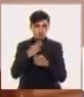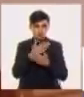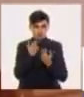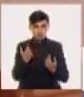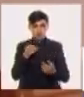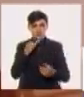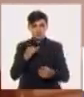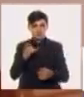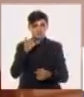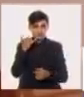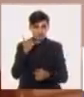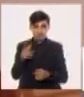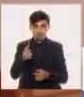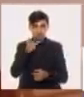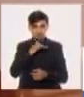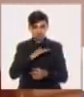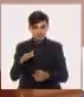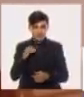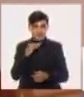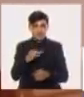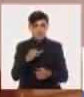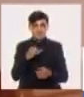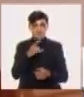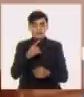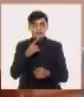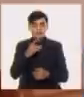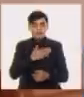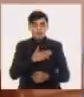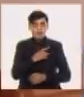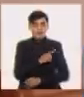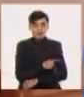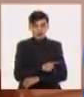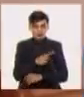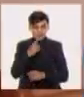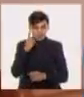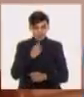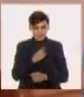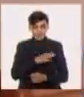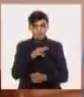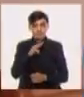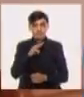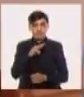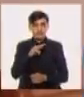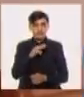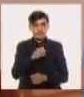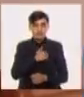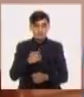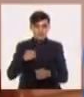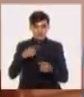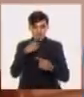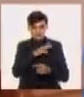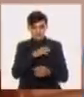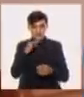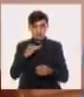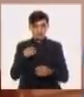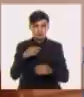приезжает, они даже трубку не берут. Это мне сказал мой врач, терапевт, она сказала, чтобы я срочно вызывала